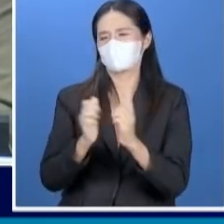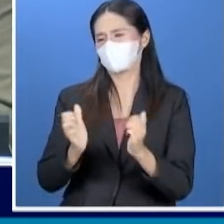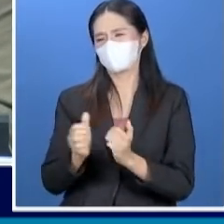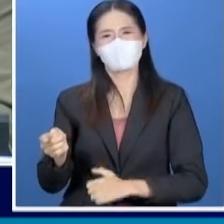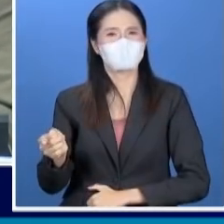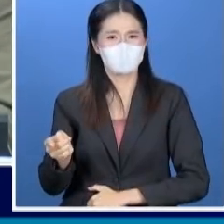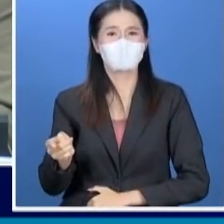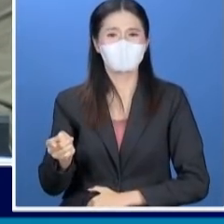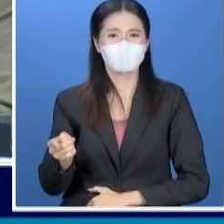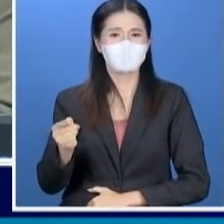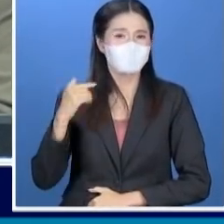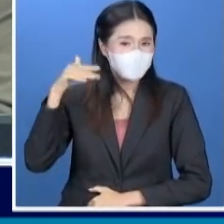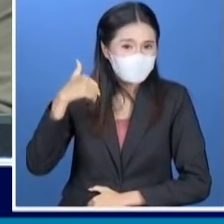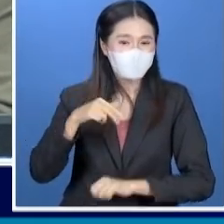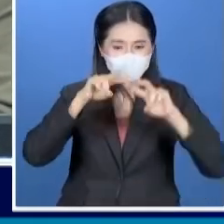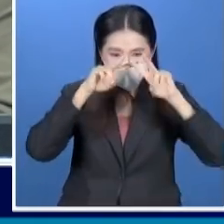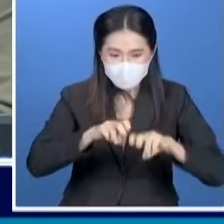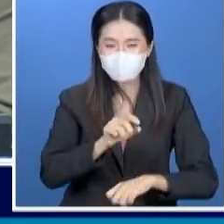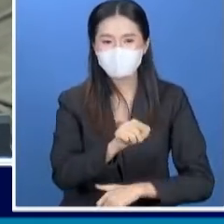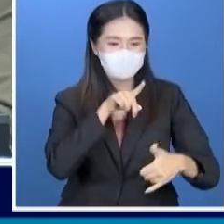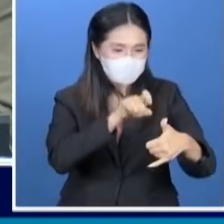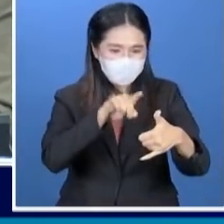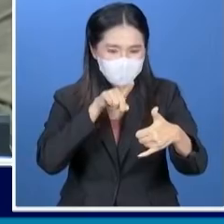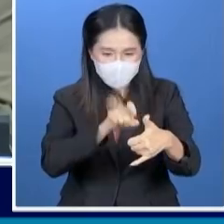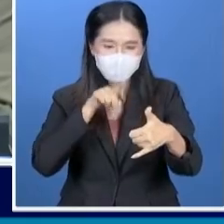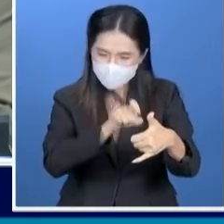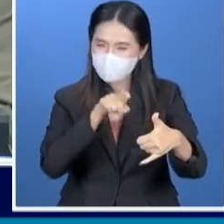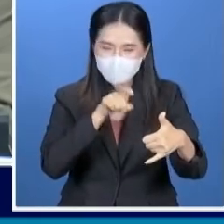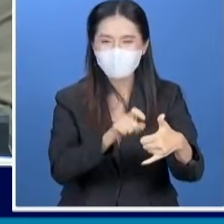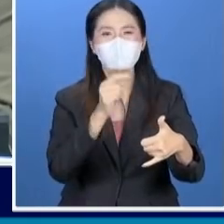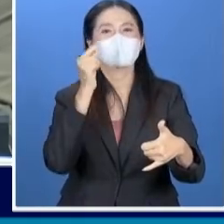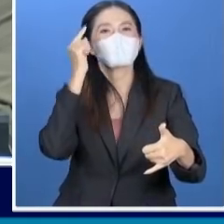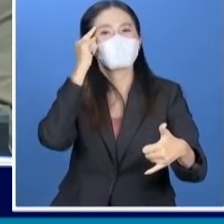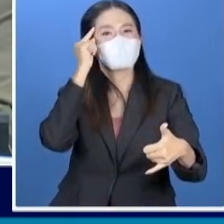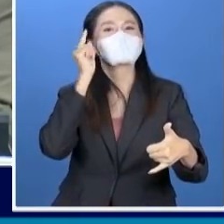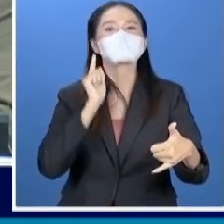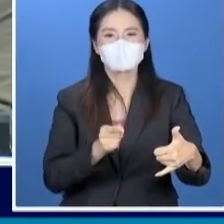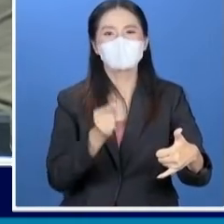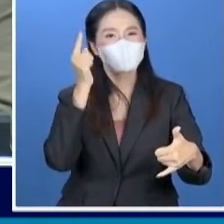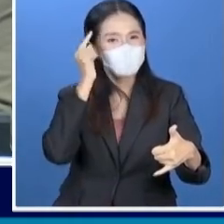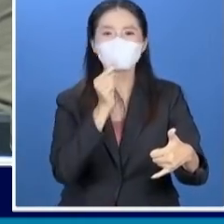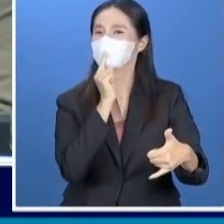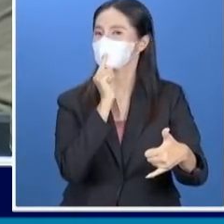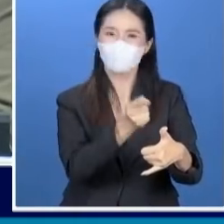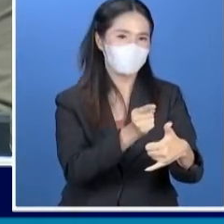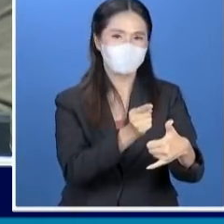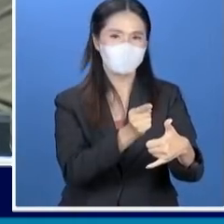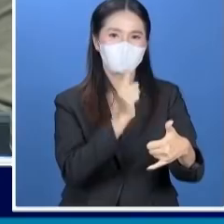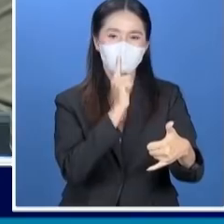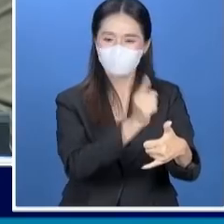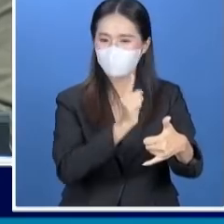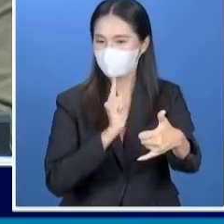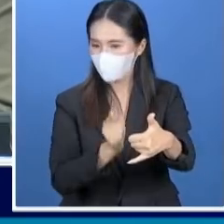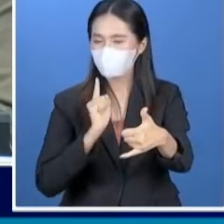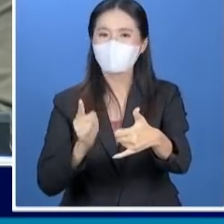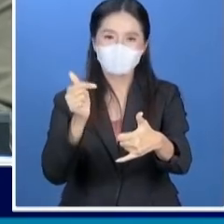าจนต่อมาภายหลังฝ่ายสืบสวนสอบสวนเราแคะไปเรื่อยๆจนทราบข้อเท็จจริงออกมาจนแจ้งข้อหาให้ผู้หาต่างๆออ